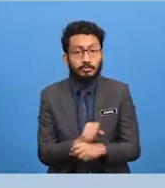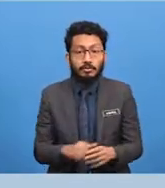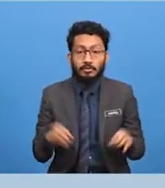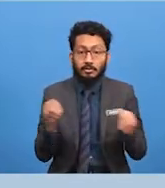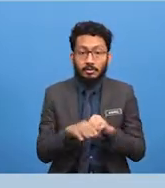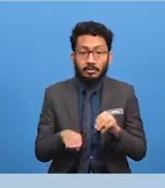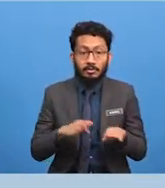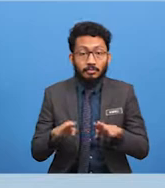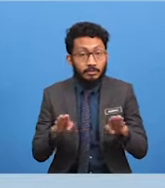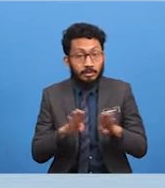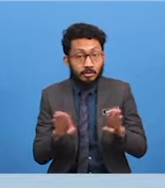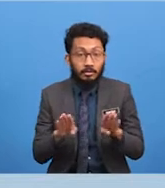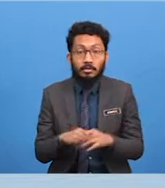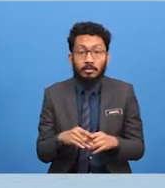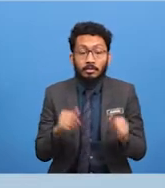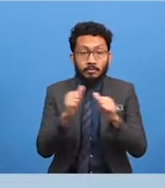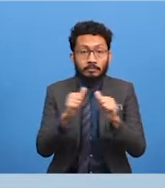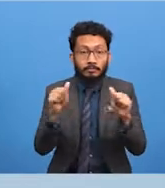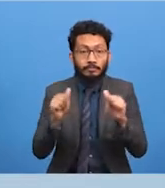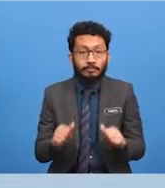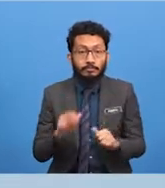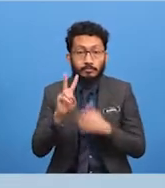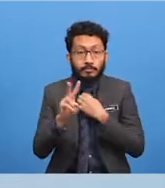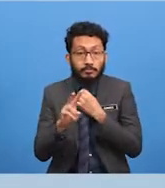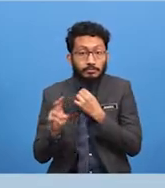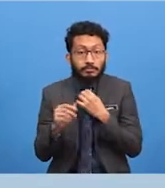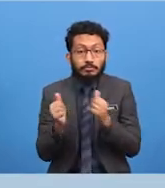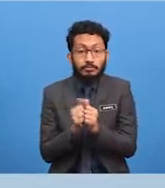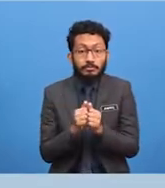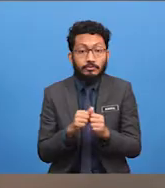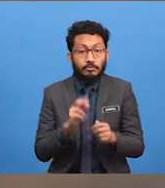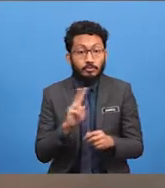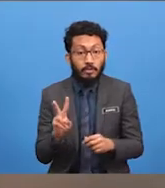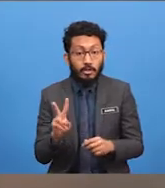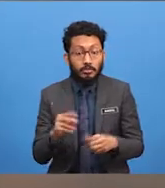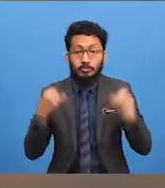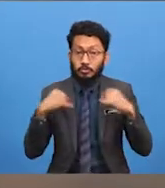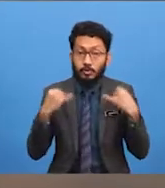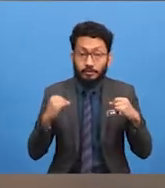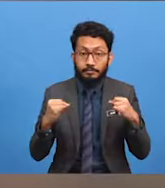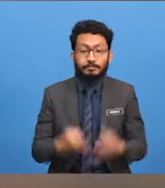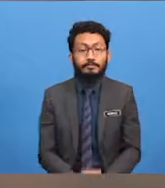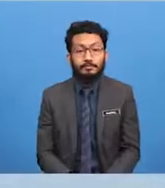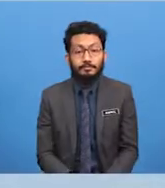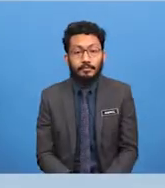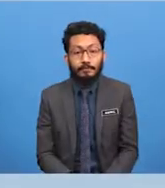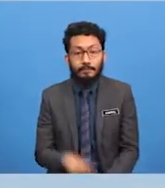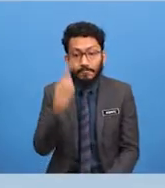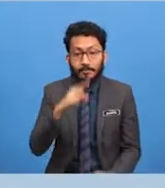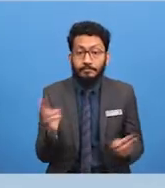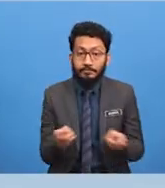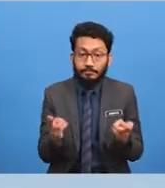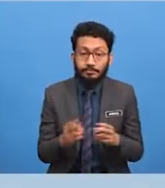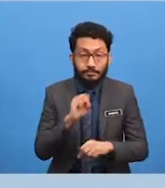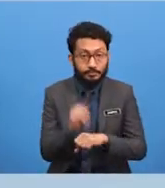berbanding dengan alternatif dua iaitu menambahkan bilangan jurujual. Maka pihak pengurusan syarikat